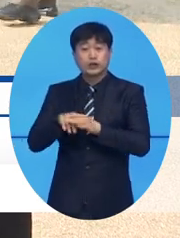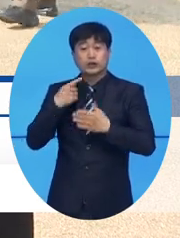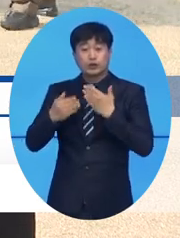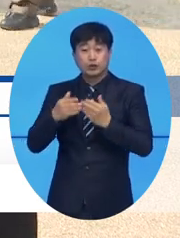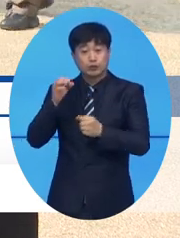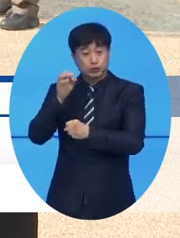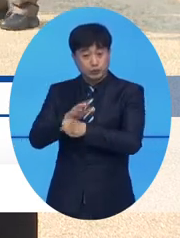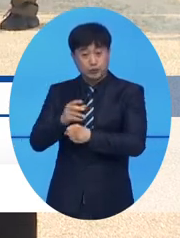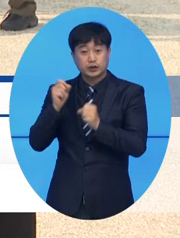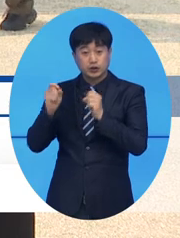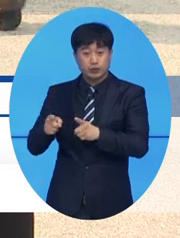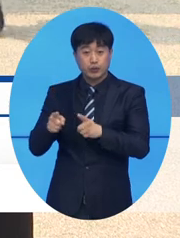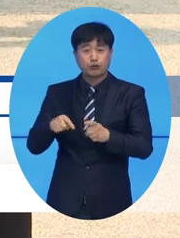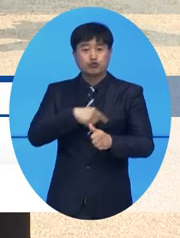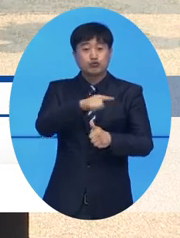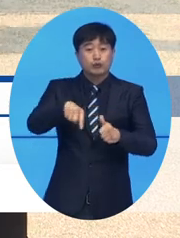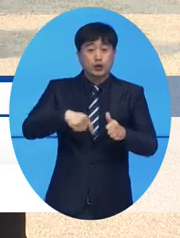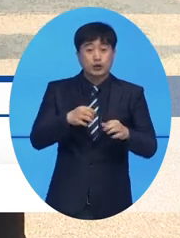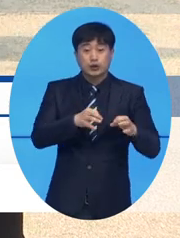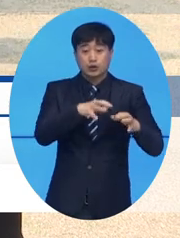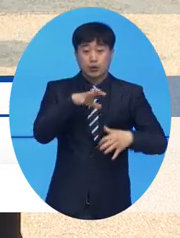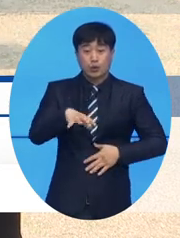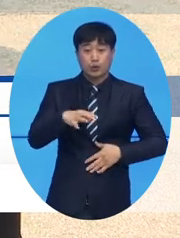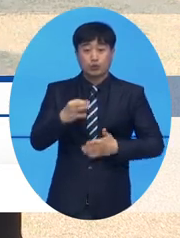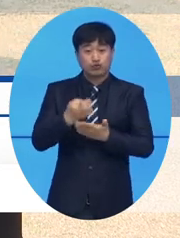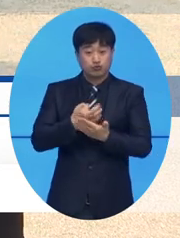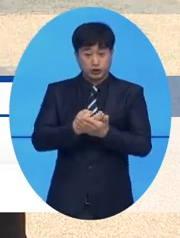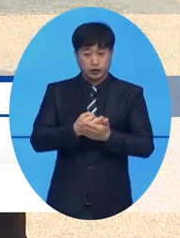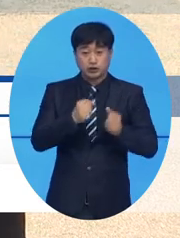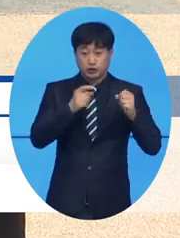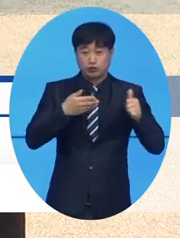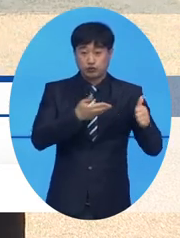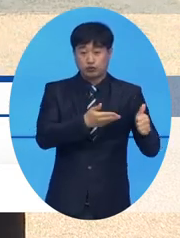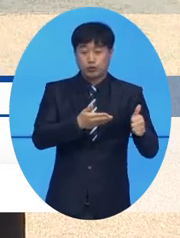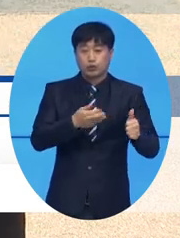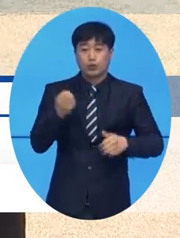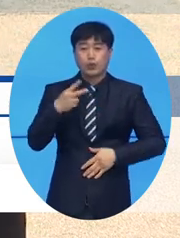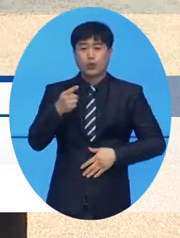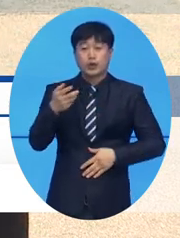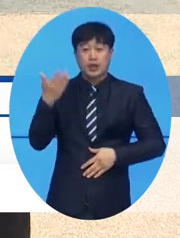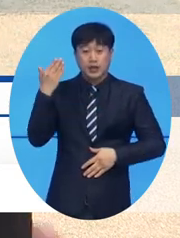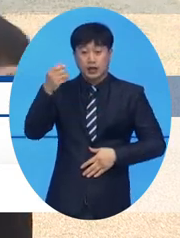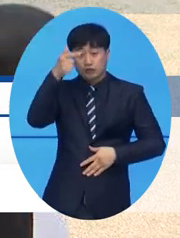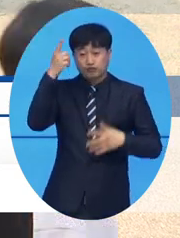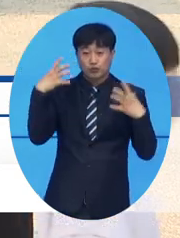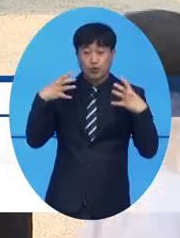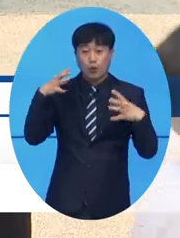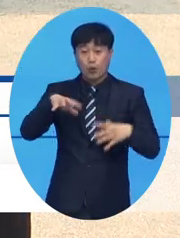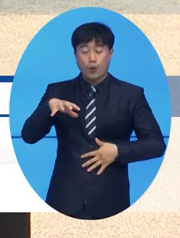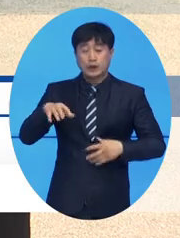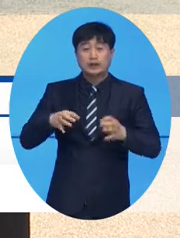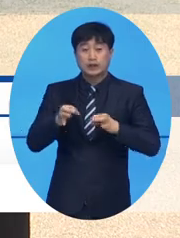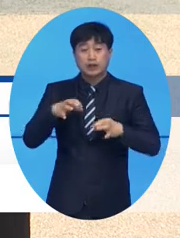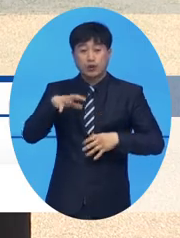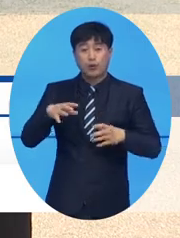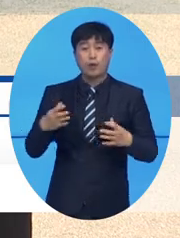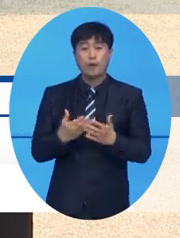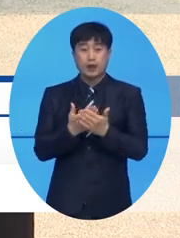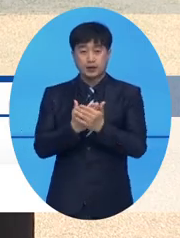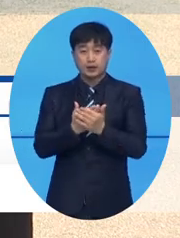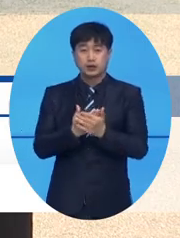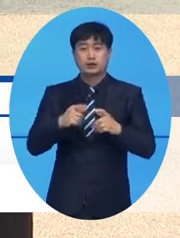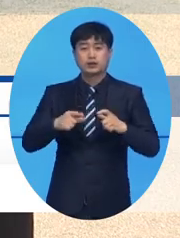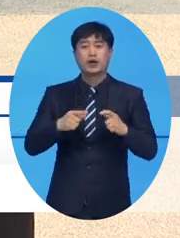소비의 기회를, 주변 상권에는 수익 창출의 기회를 제공하고 아울러 구청사 주변 상권 활성화로 지역 상생을 도모하기